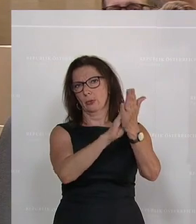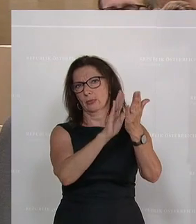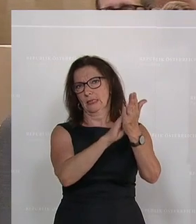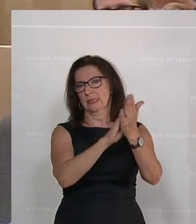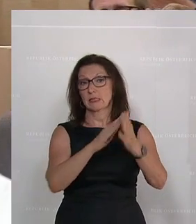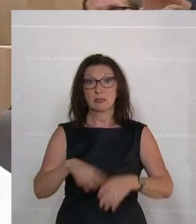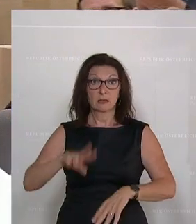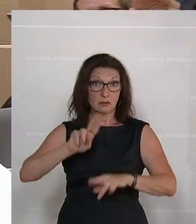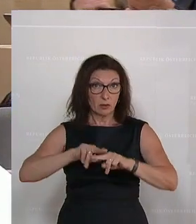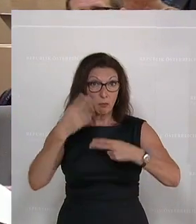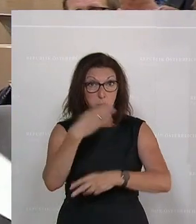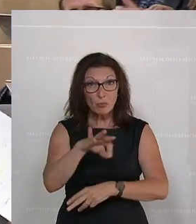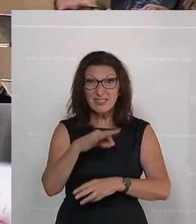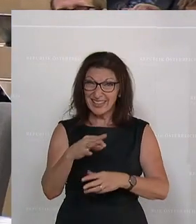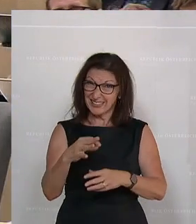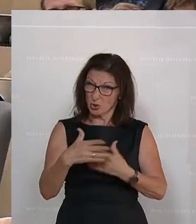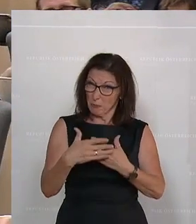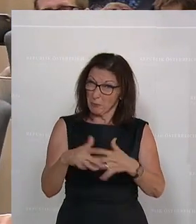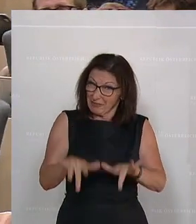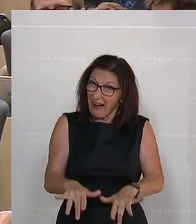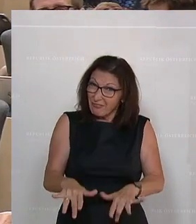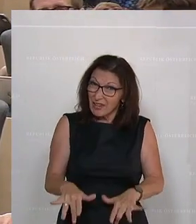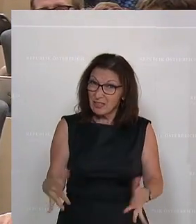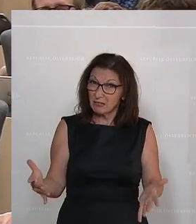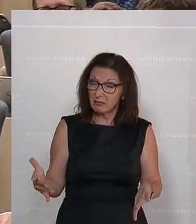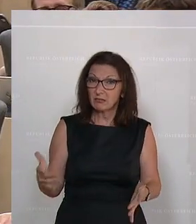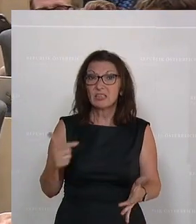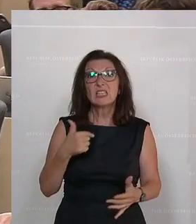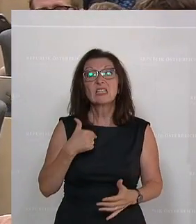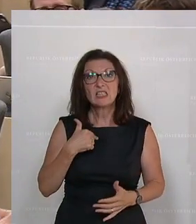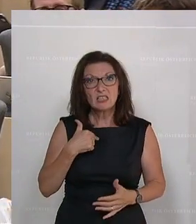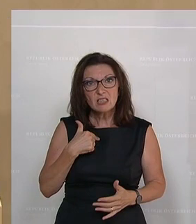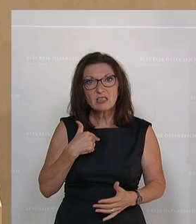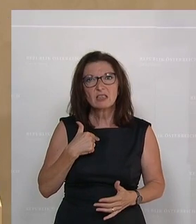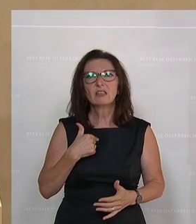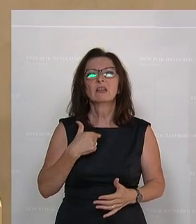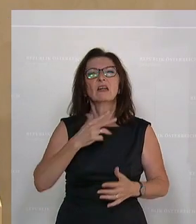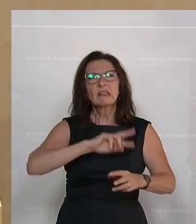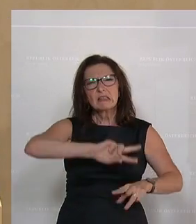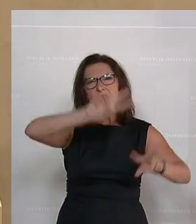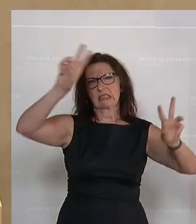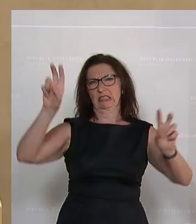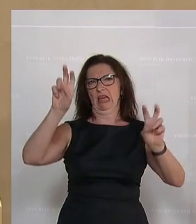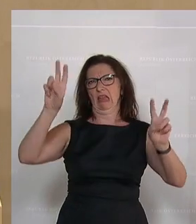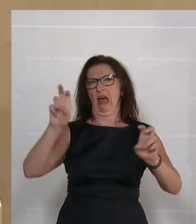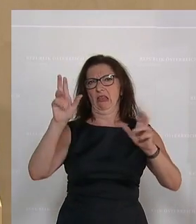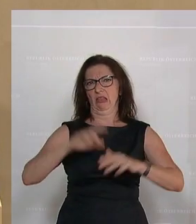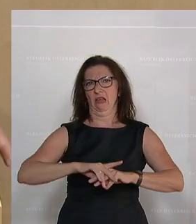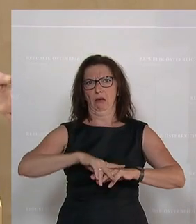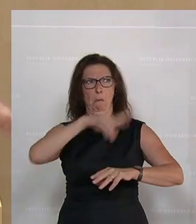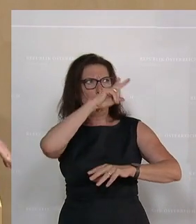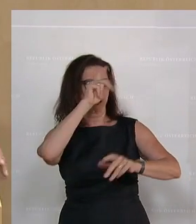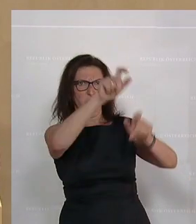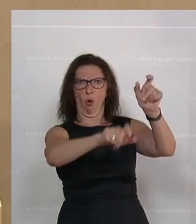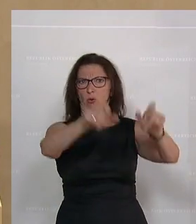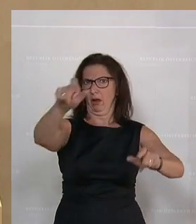und wenn der bundeskanzler heute da wäre dann würde ich ihm nämlich folgende zitate von bevölkerung von der